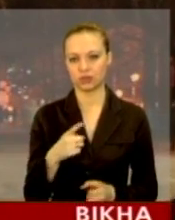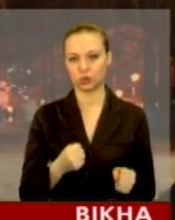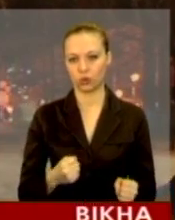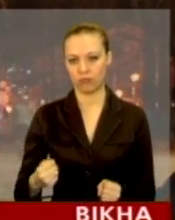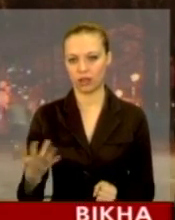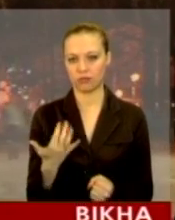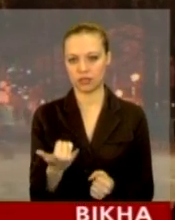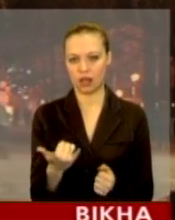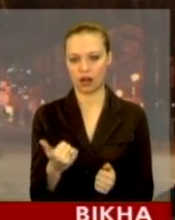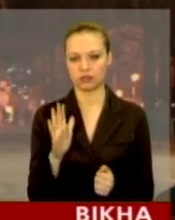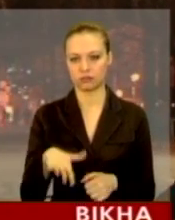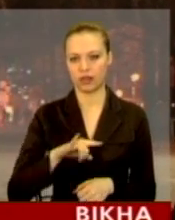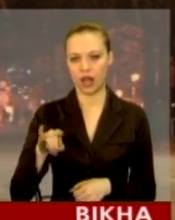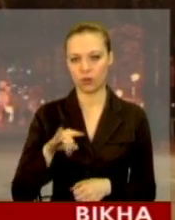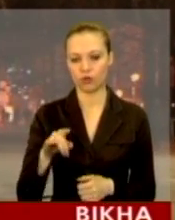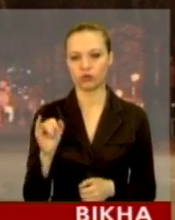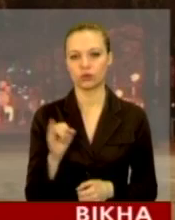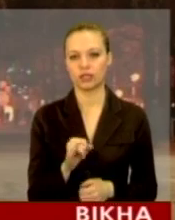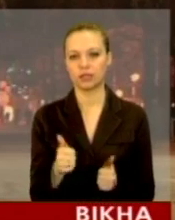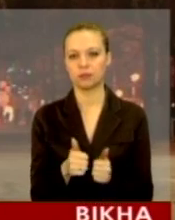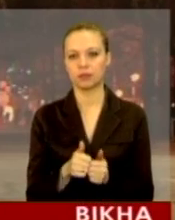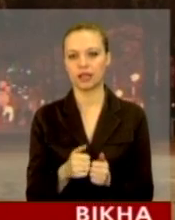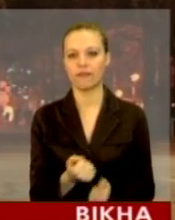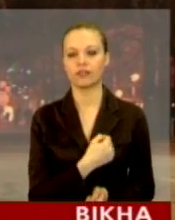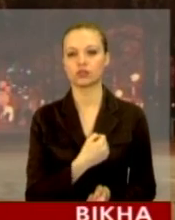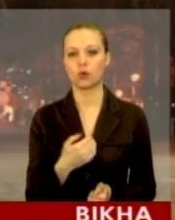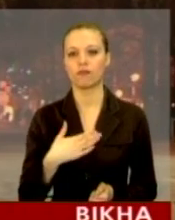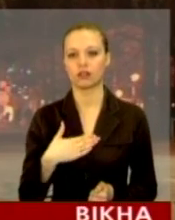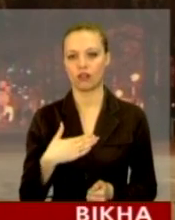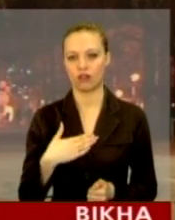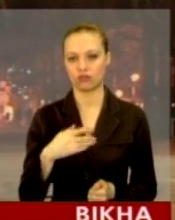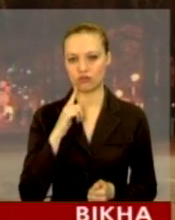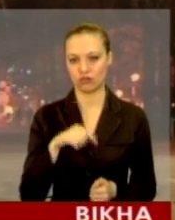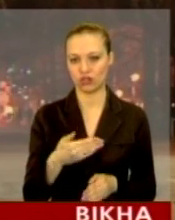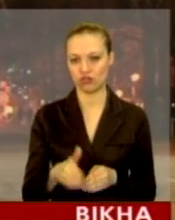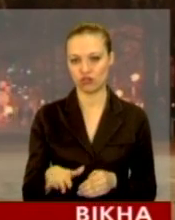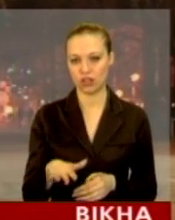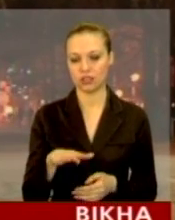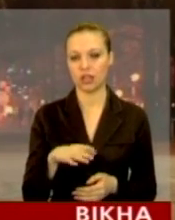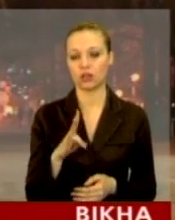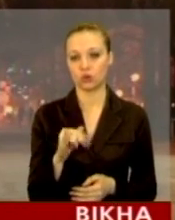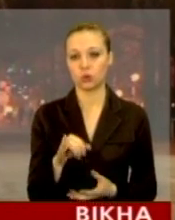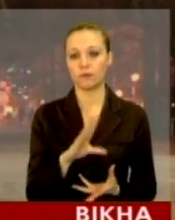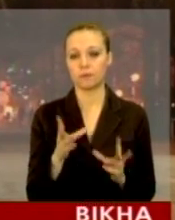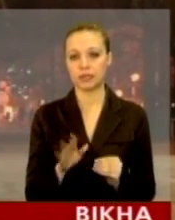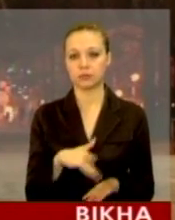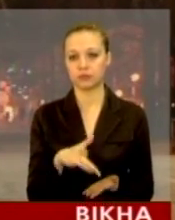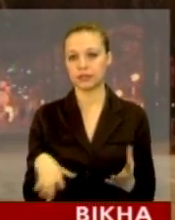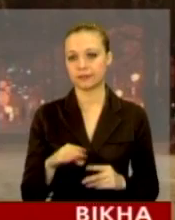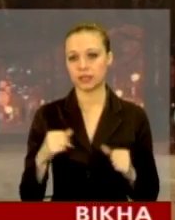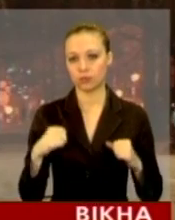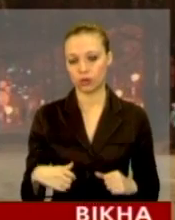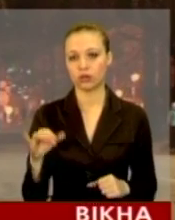кулеметами, які зараз знаходяться в аеропорту і біля військових наших частин. Тобто, в принципі, в місті все спокійно